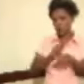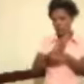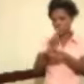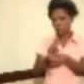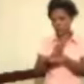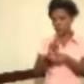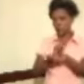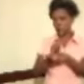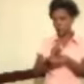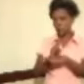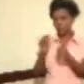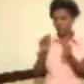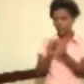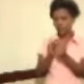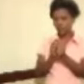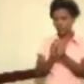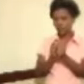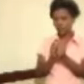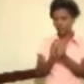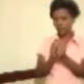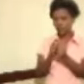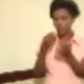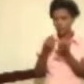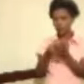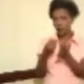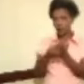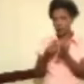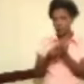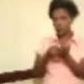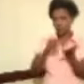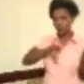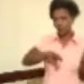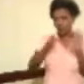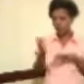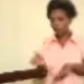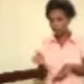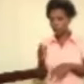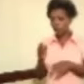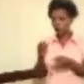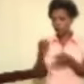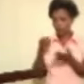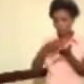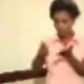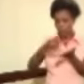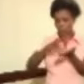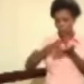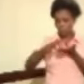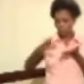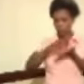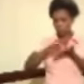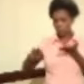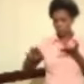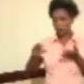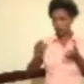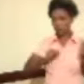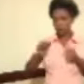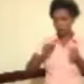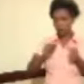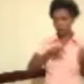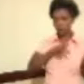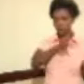gestion financière en parlant des chèques zombies, des per diem, de la gasoline et des voitures de l'État, des